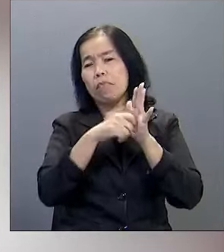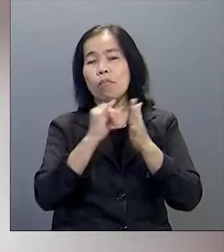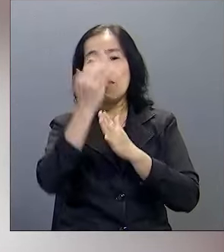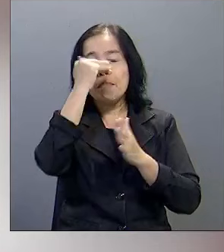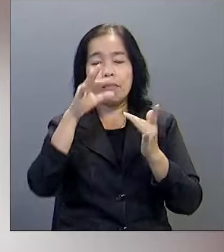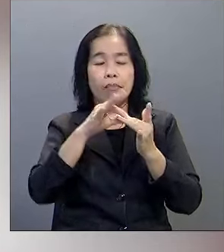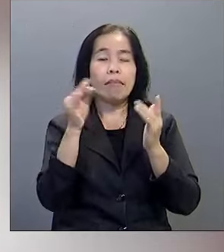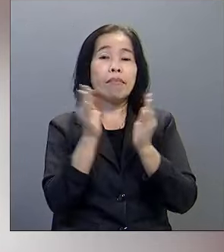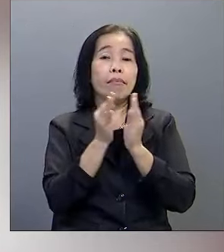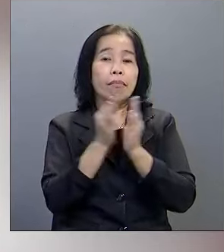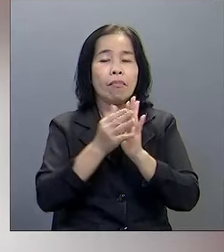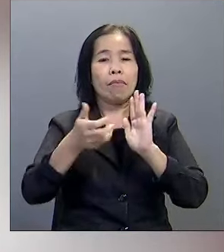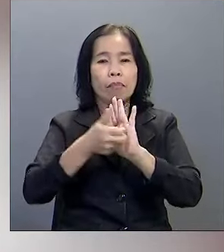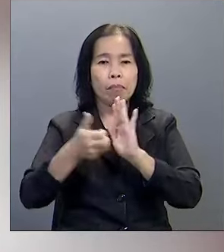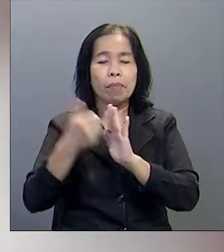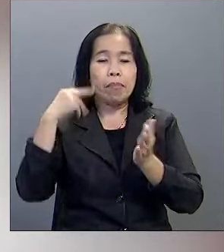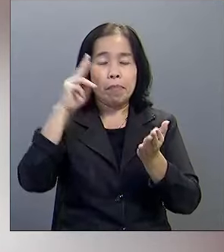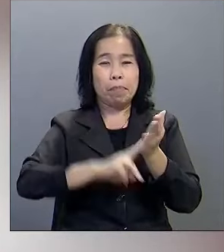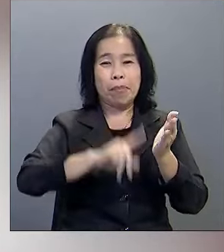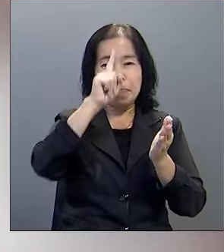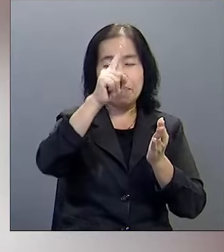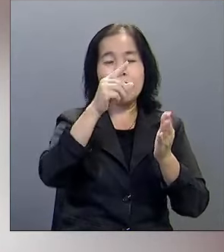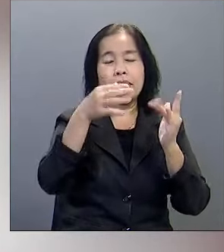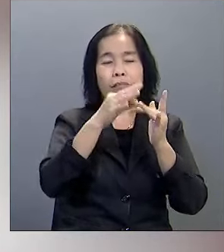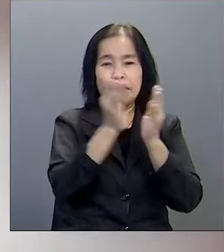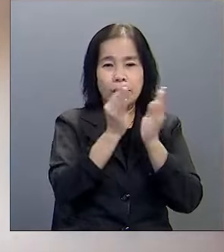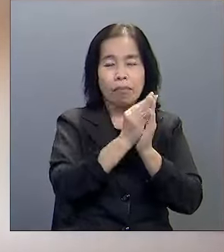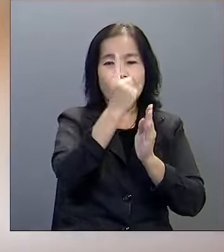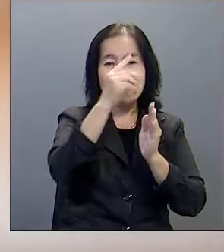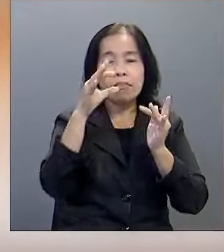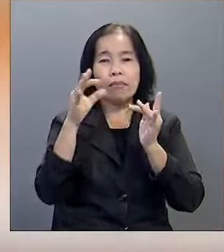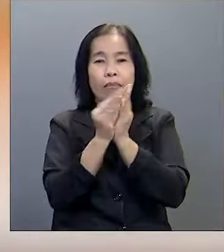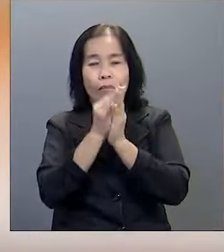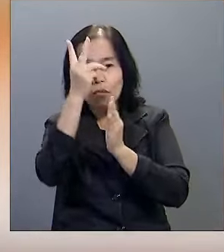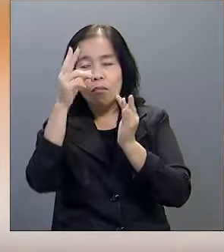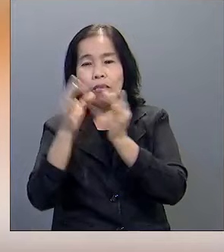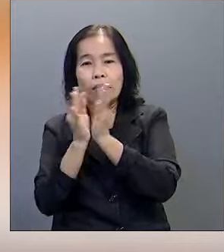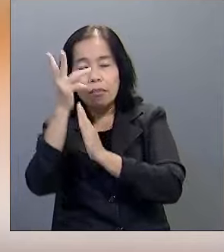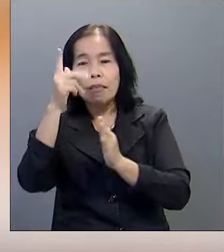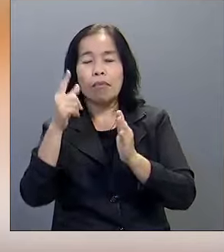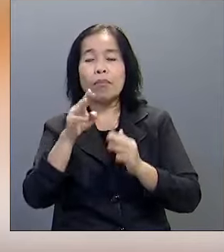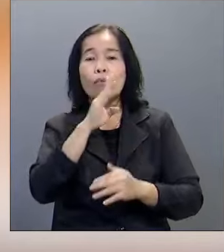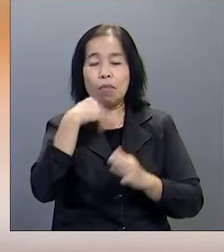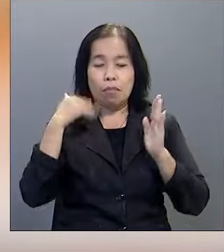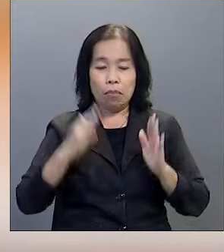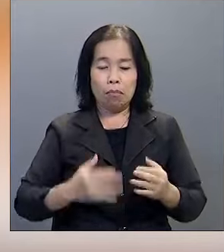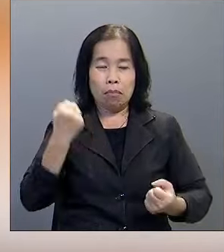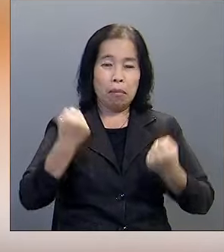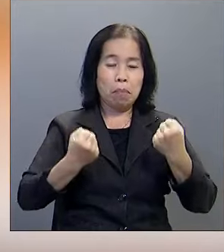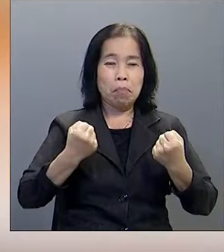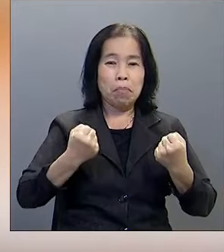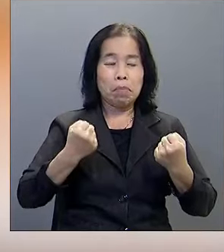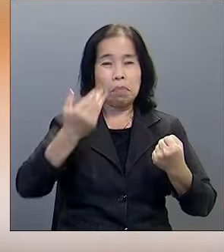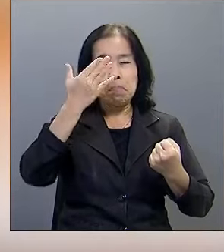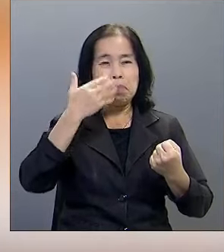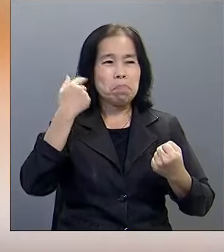ตดคะแนนมตงแต่ upgrades dragon้และขแนนไปจถตดครั้งล 4 คะแนน latin apostatingcentอกเนื้อ